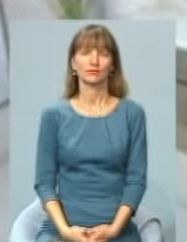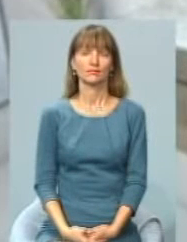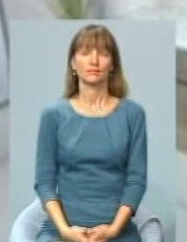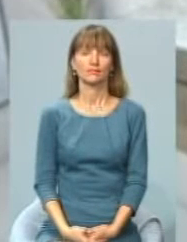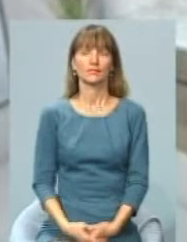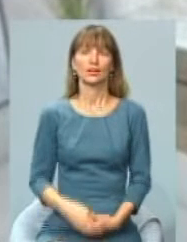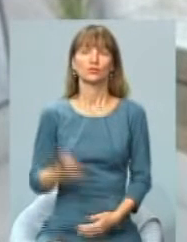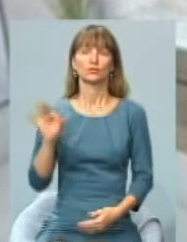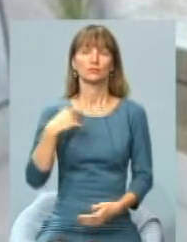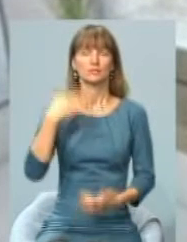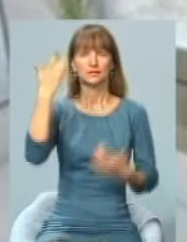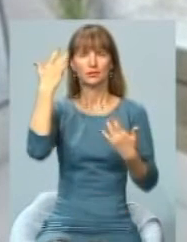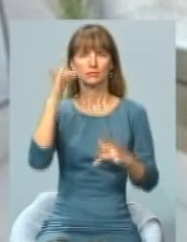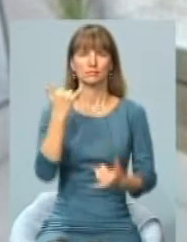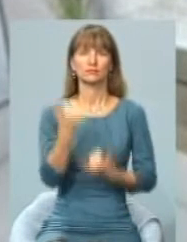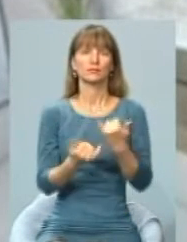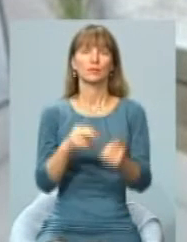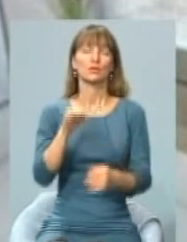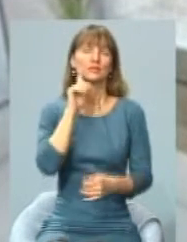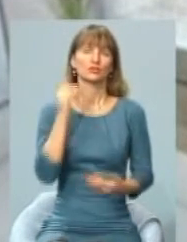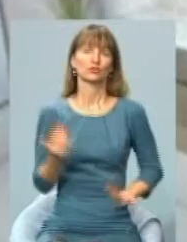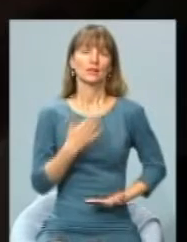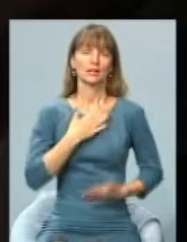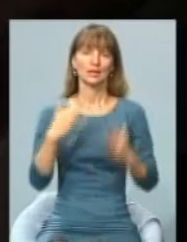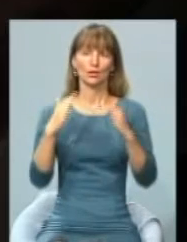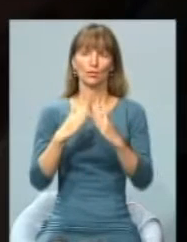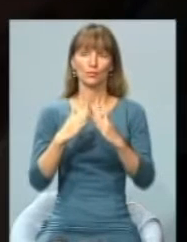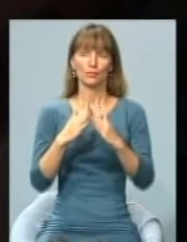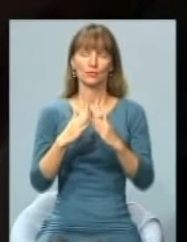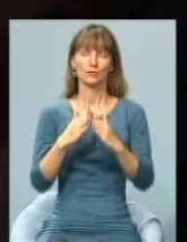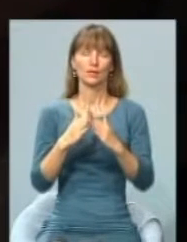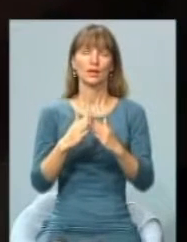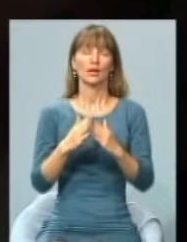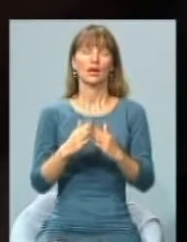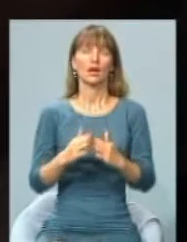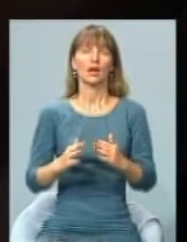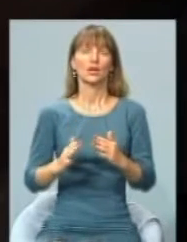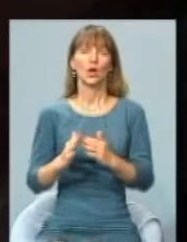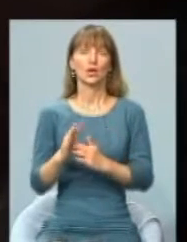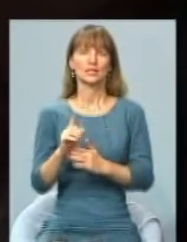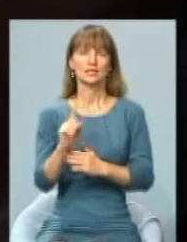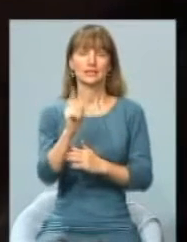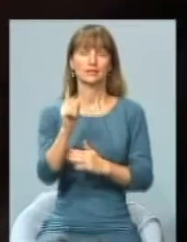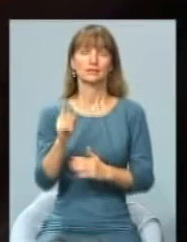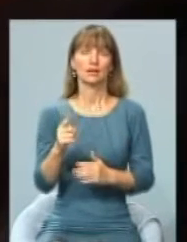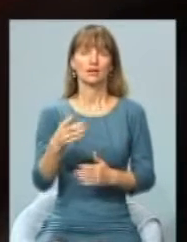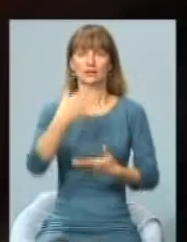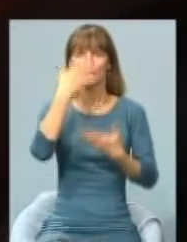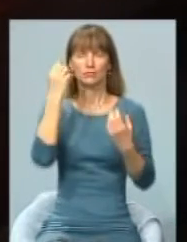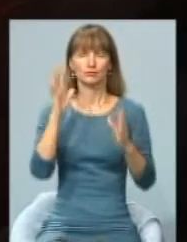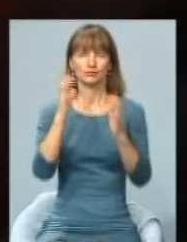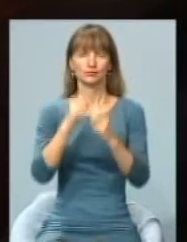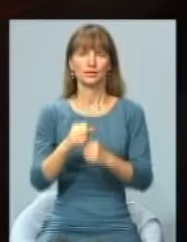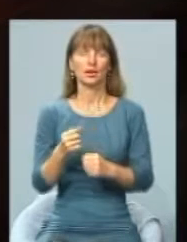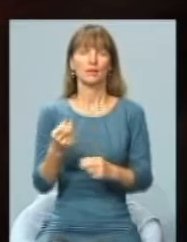Занадто часто ми забуваємо піклуватися про зелених жителів нашого будинку. Безпорадні рослини в'януть на забутому нами балконі. Один